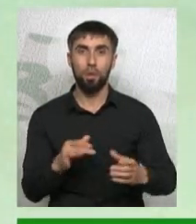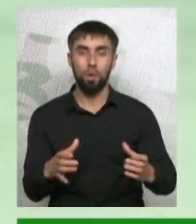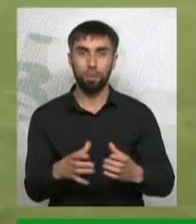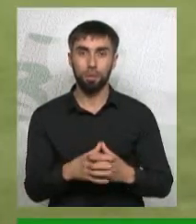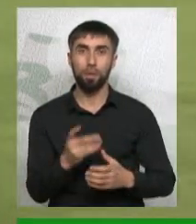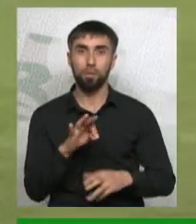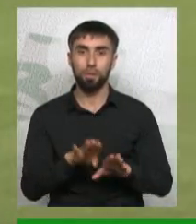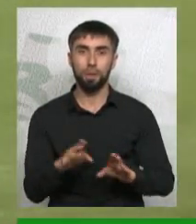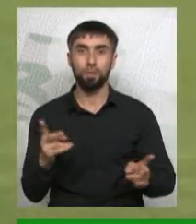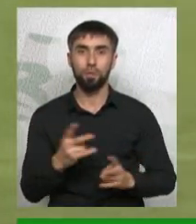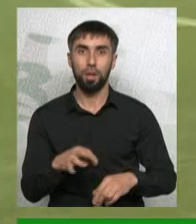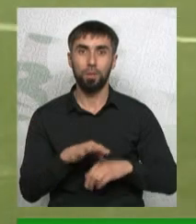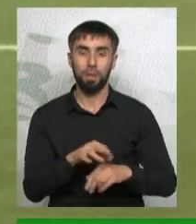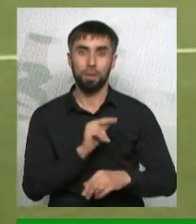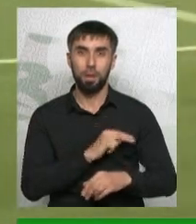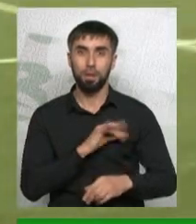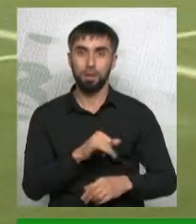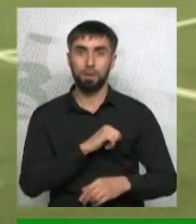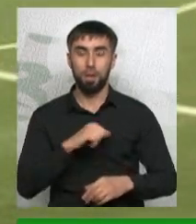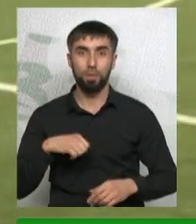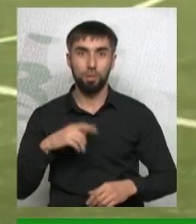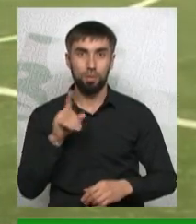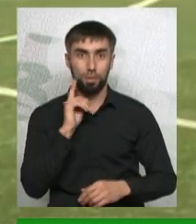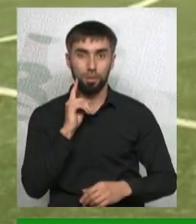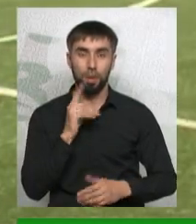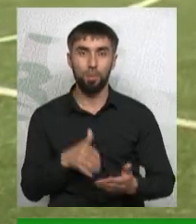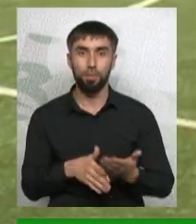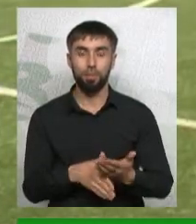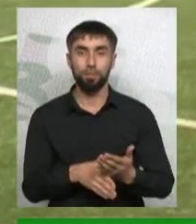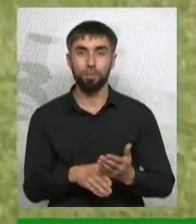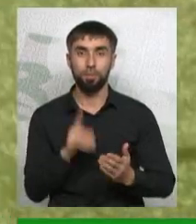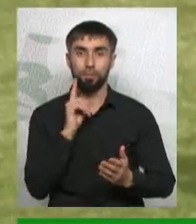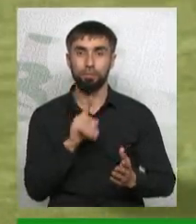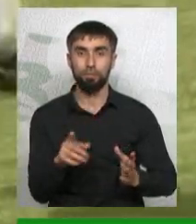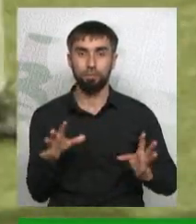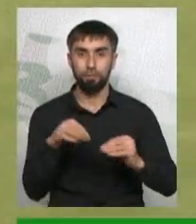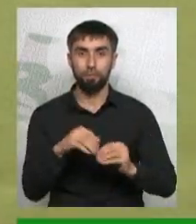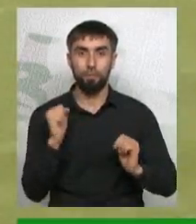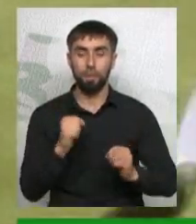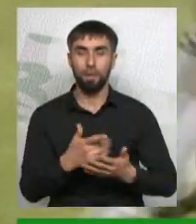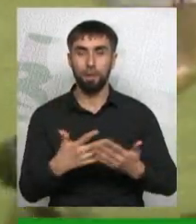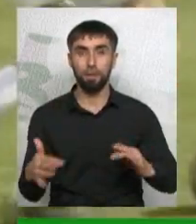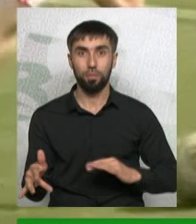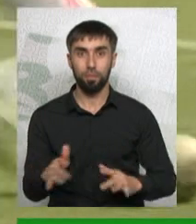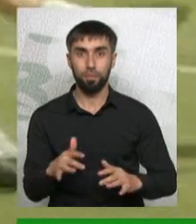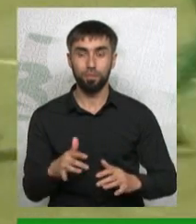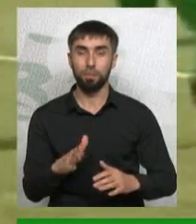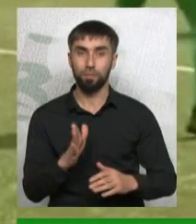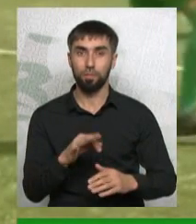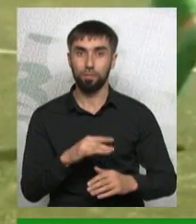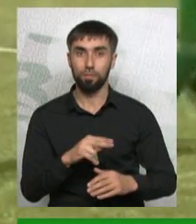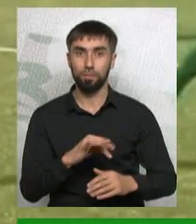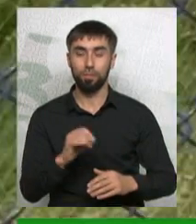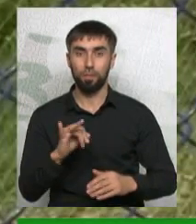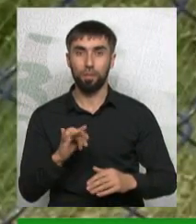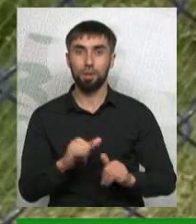общественность, но также нужно проводить работу и с самой молодежью. Помогут вовлечь молодых людей в спорт массовые мероприятия, в том числе